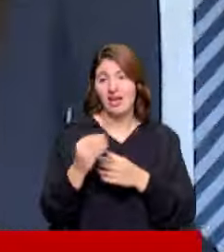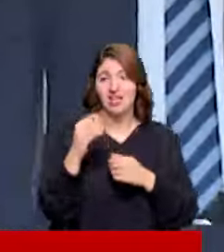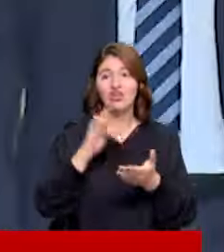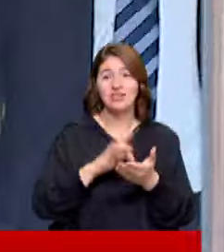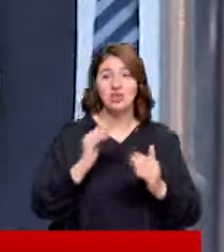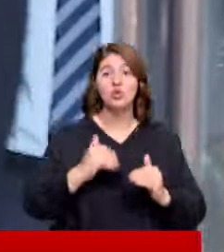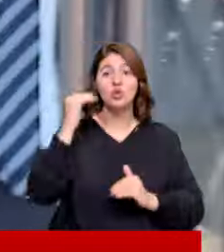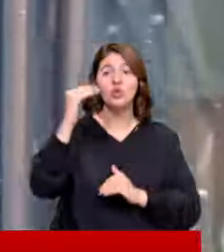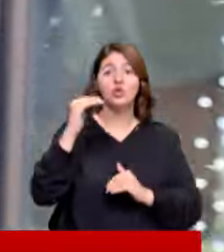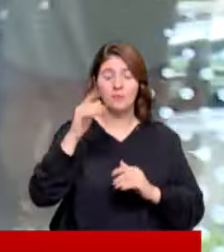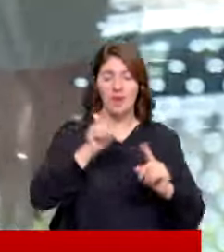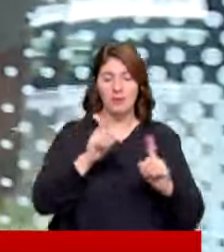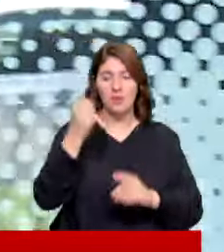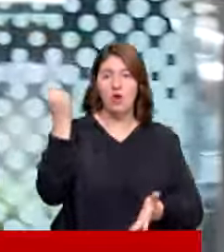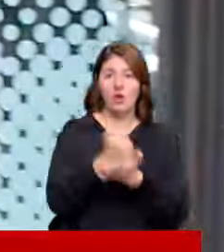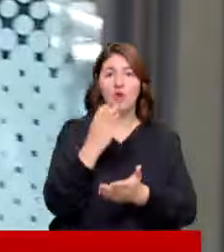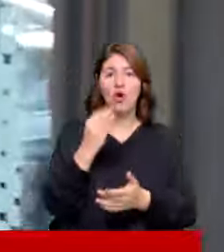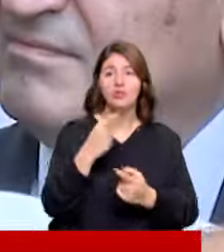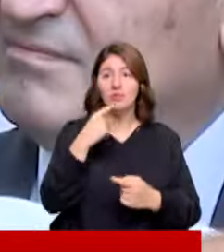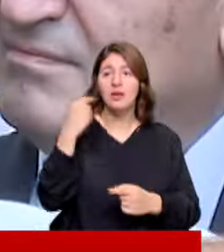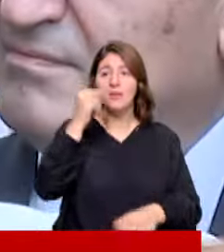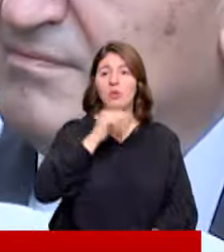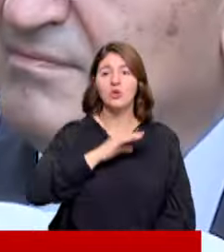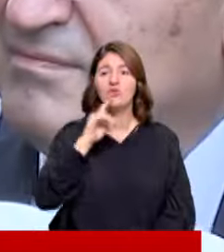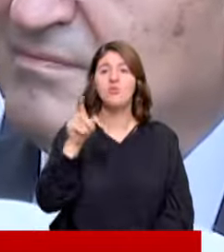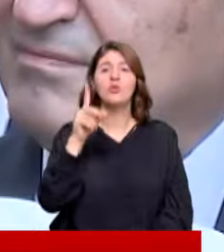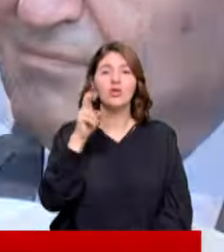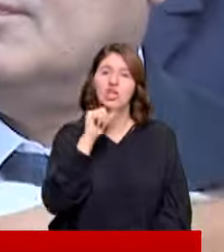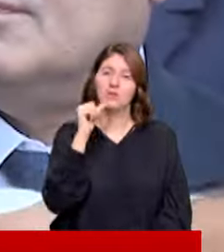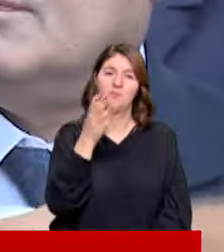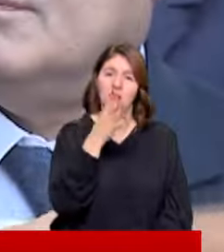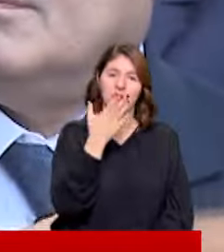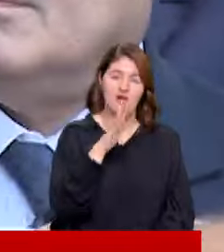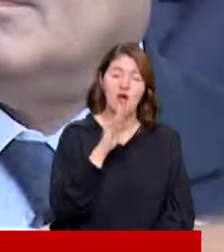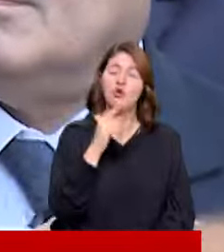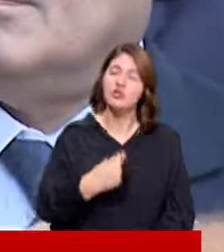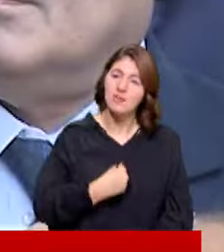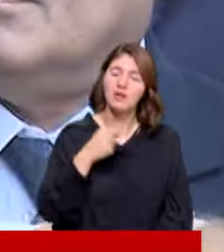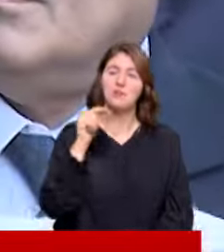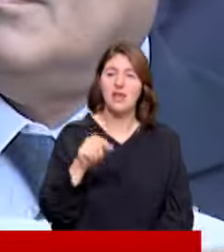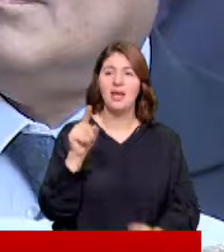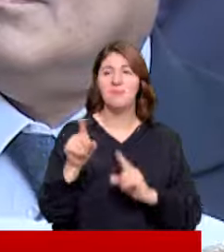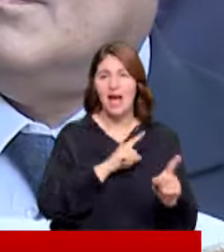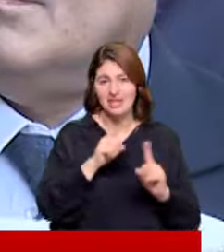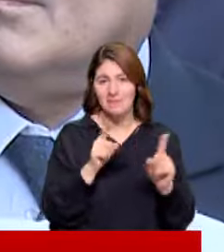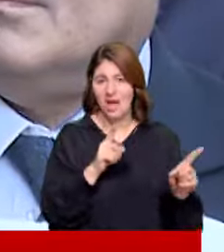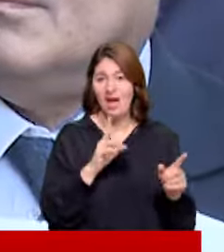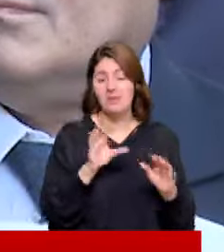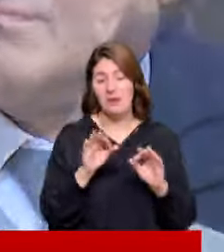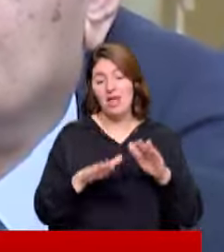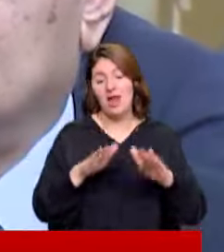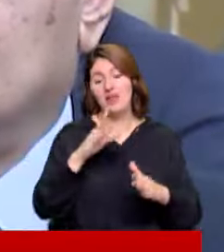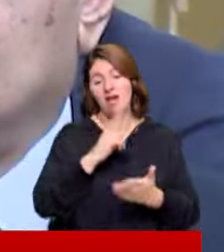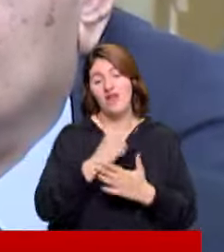Cezanın istinafta onaylandığına ilişkin iddia İmamoğlu'na soruldu. Bu konuda hiçbir bilgimiz yok. Umarım burada yargı adaletli bir karar